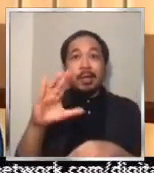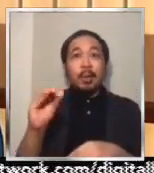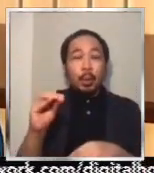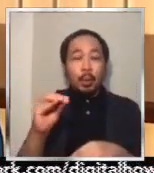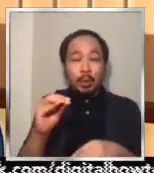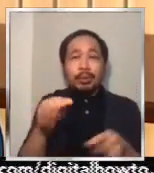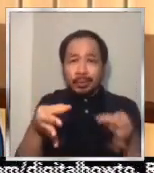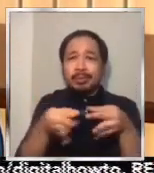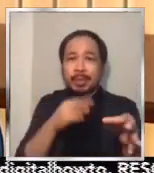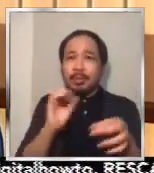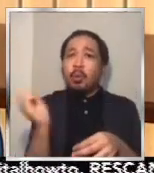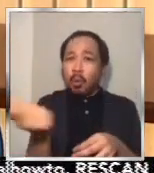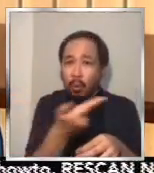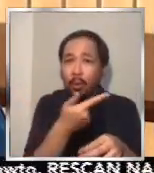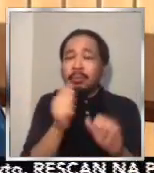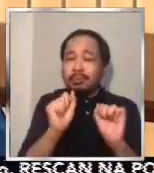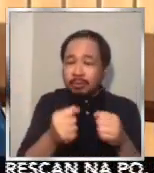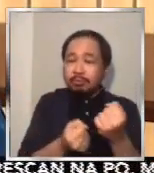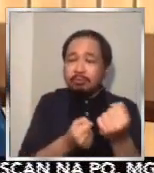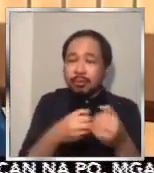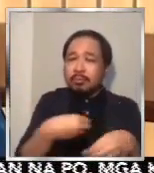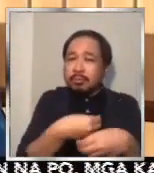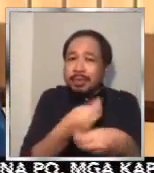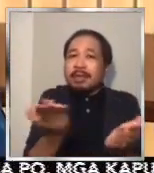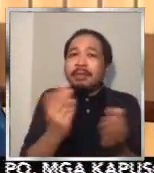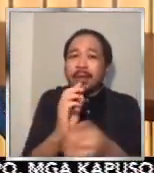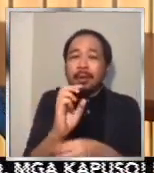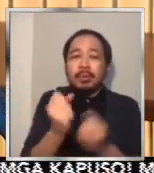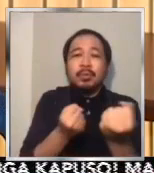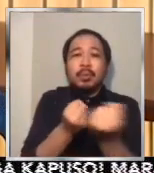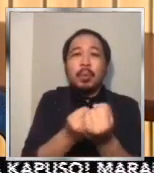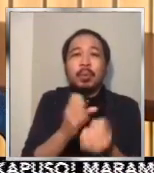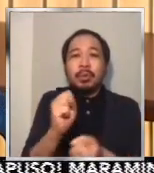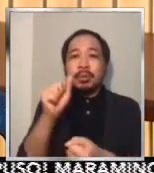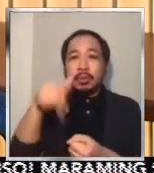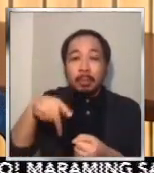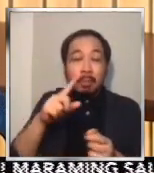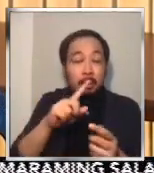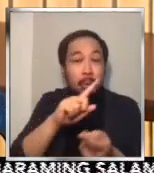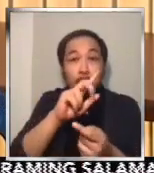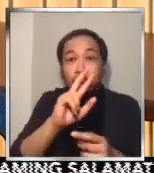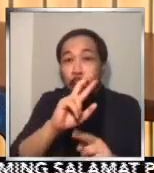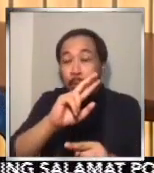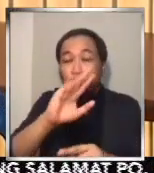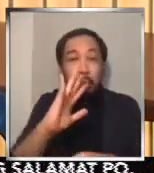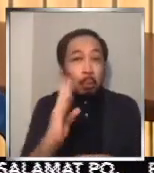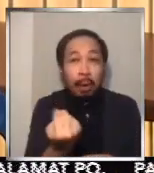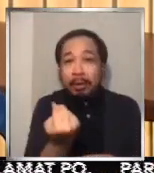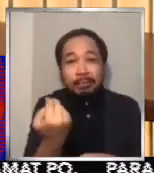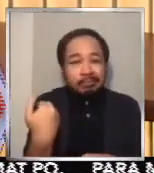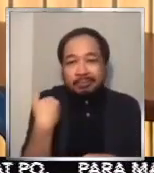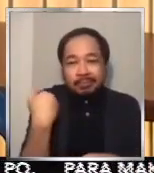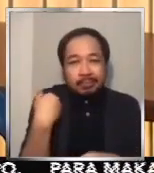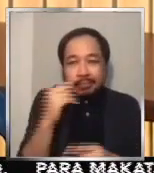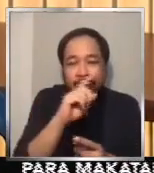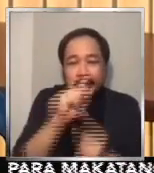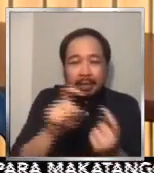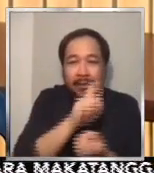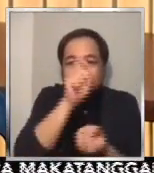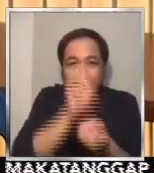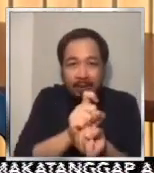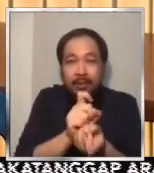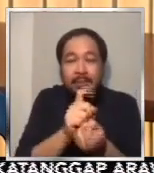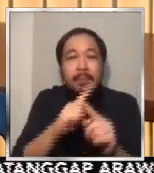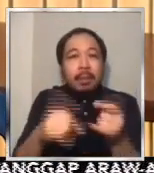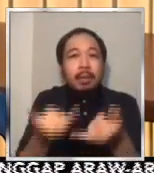mabibigyan ng supplemental SAP. Wala po hong specific na date. Pinapriority po namin yung mga nagre-request na